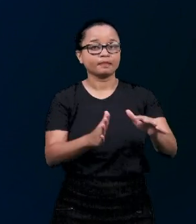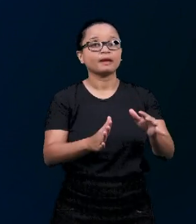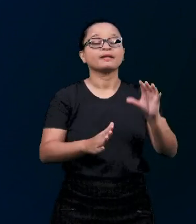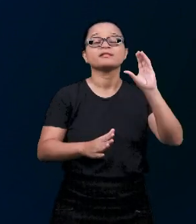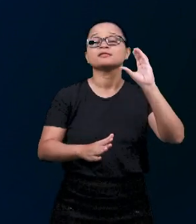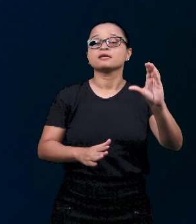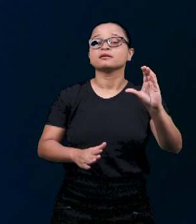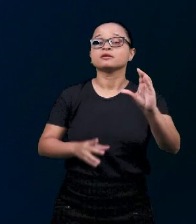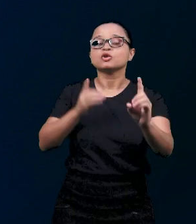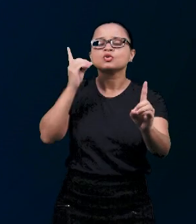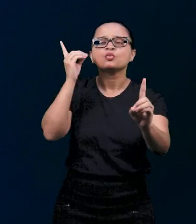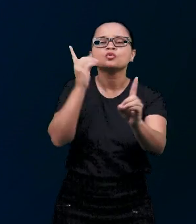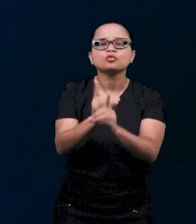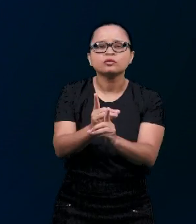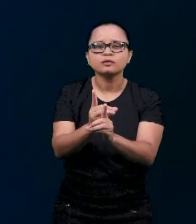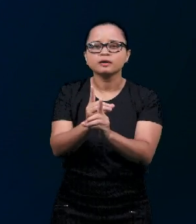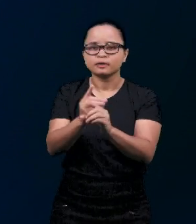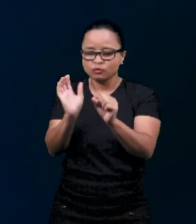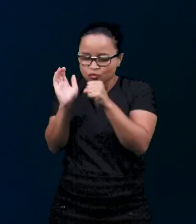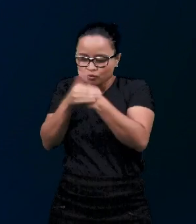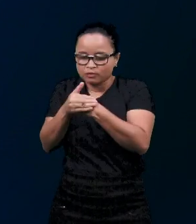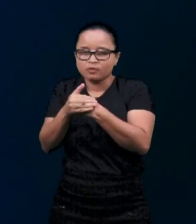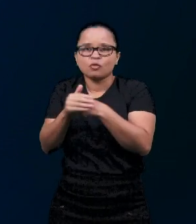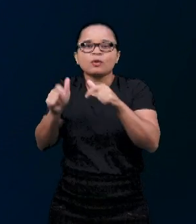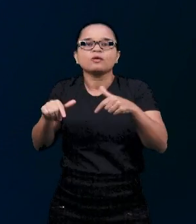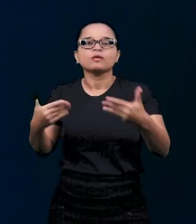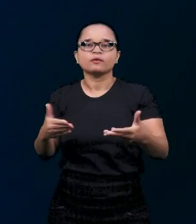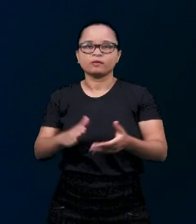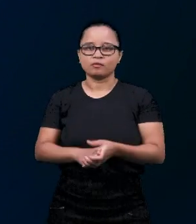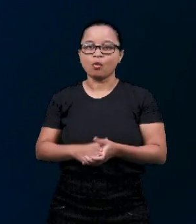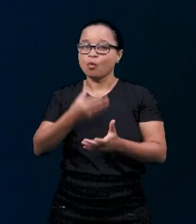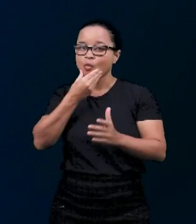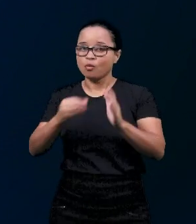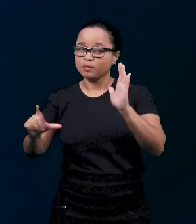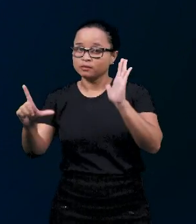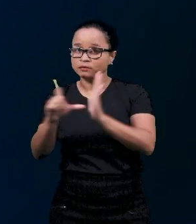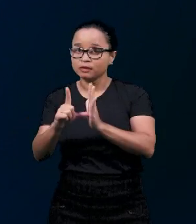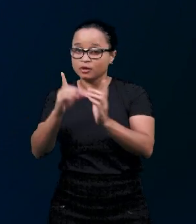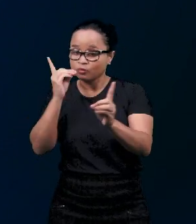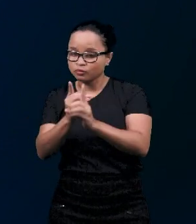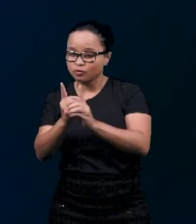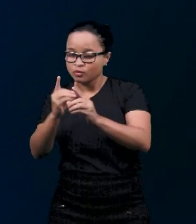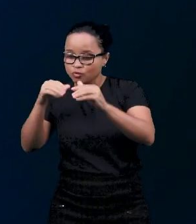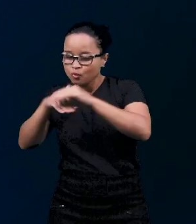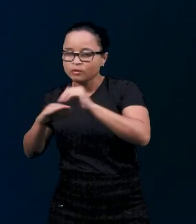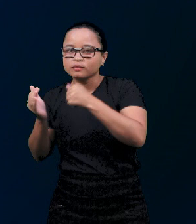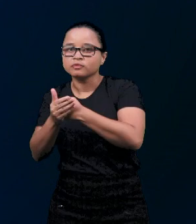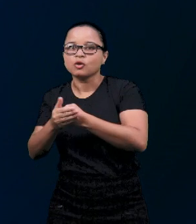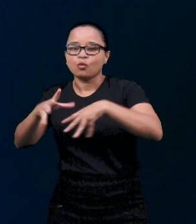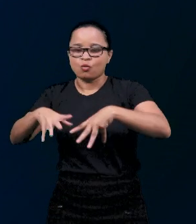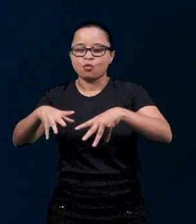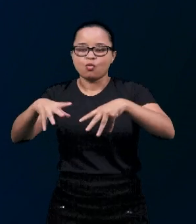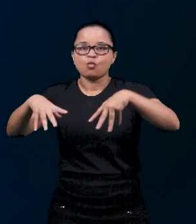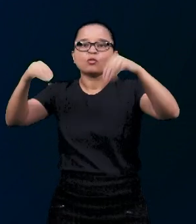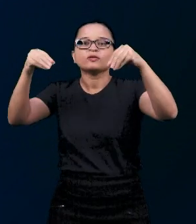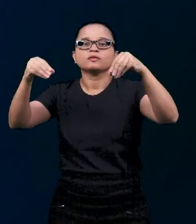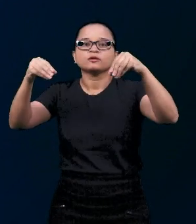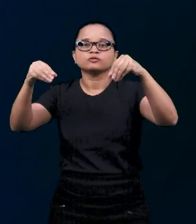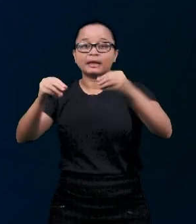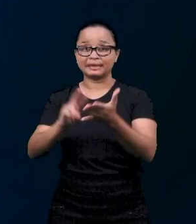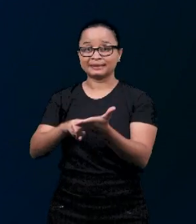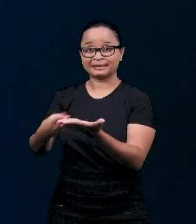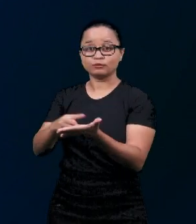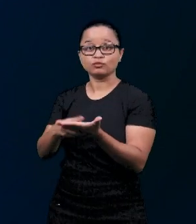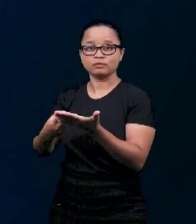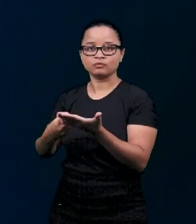dans un château. Il a traduit la Bible vers l'allemand parlé. Avant la réforme protestante, le peu de fidèles qui sont restés